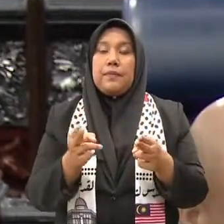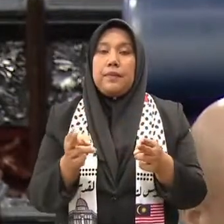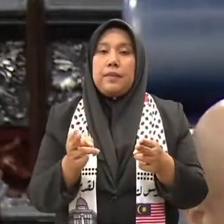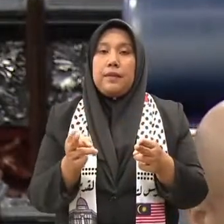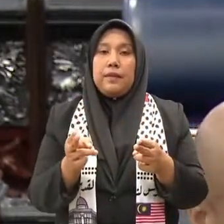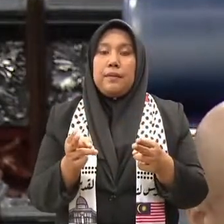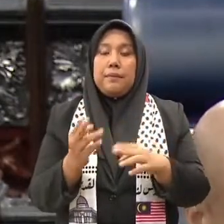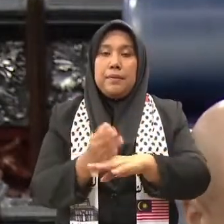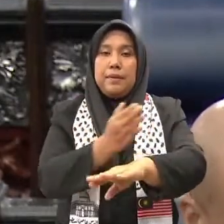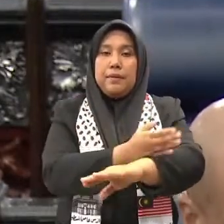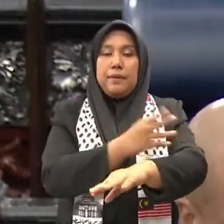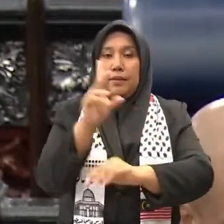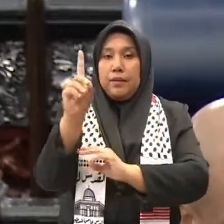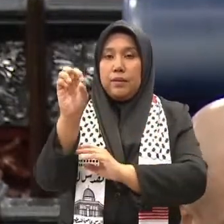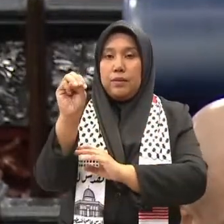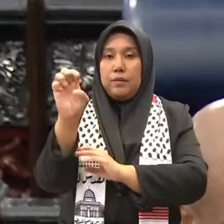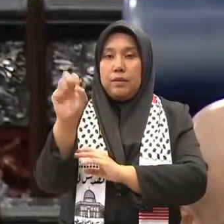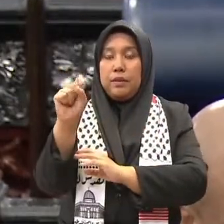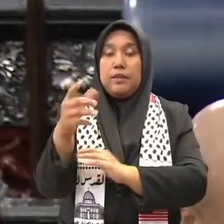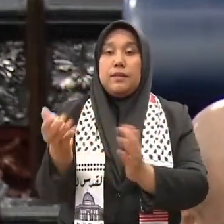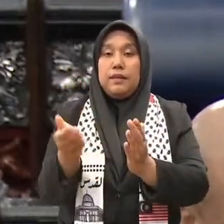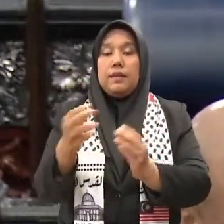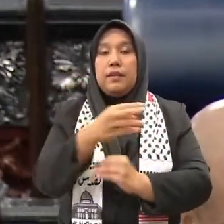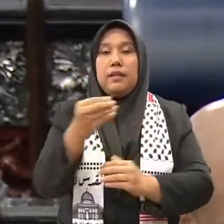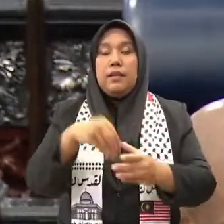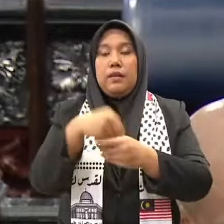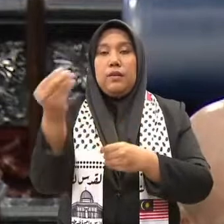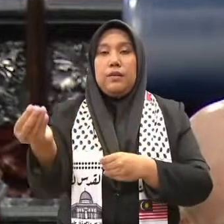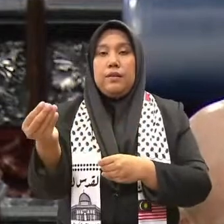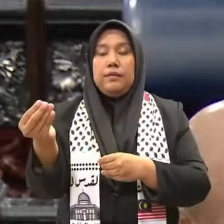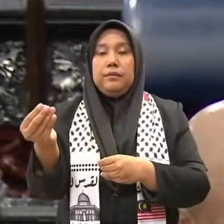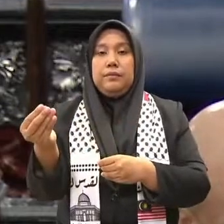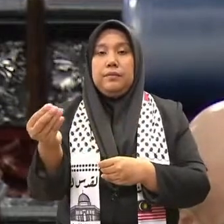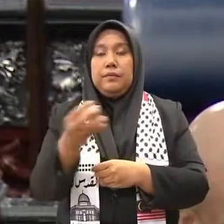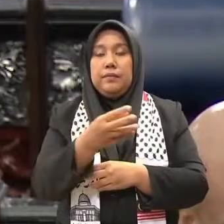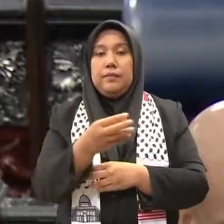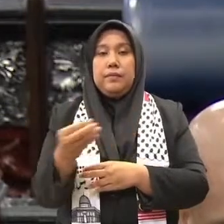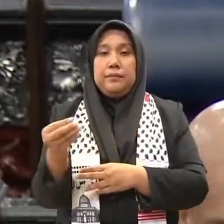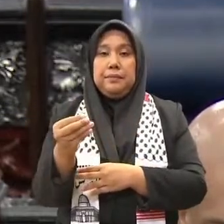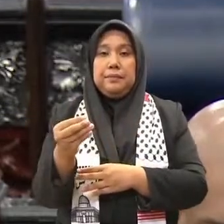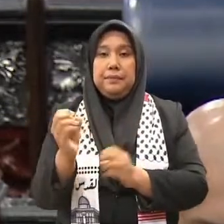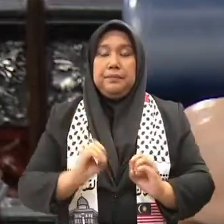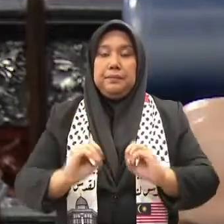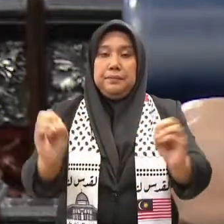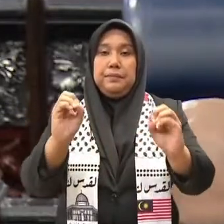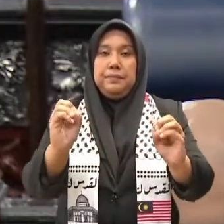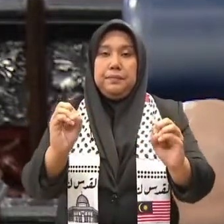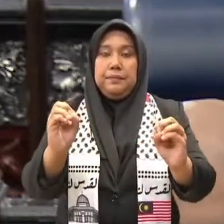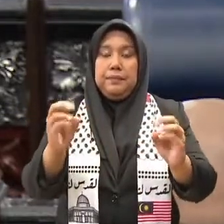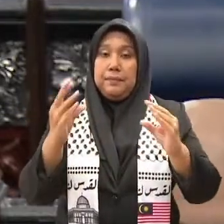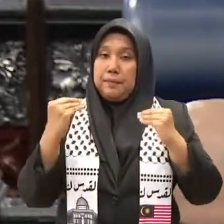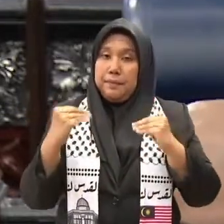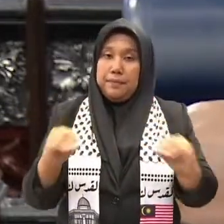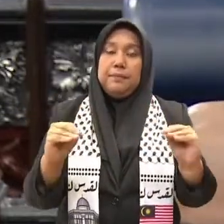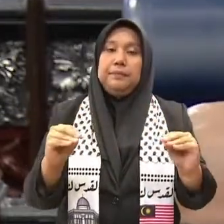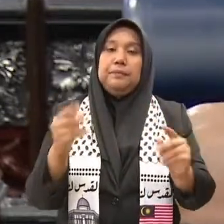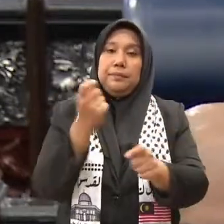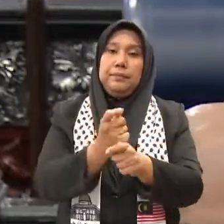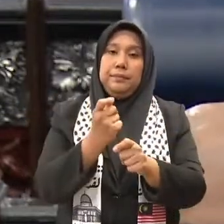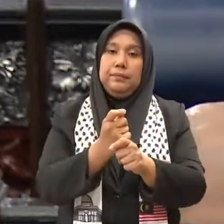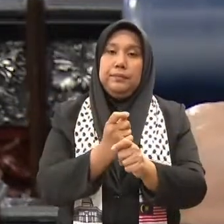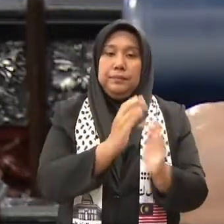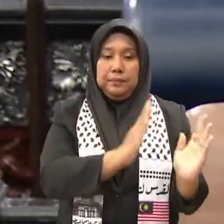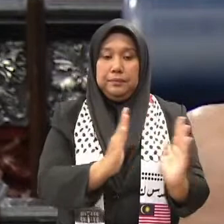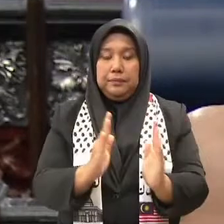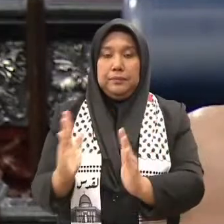domestik dan luaran serta bersedia untuk menggunakan instrumen dasar dari operasinya untuk pastikan pasaran tetap teratur